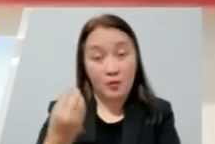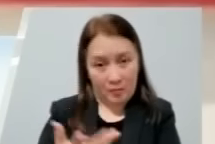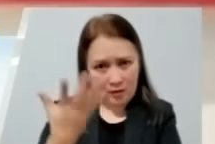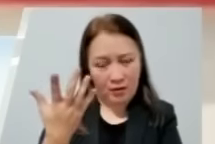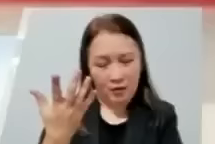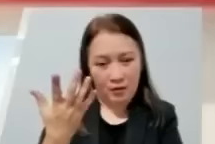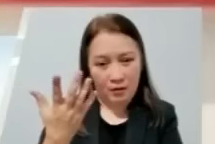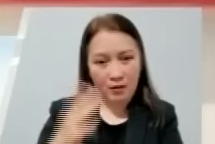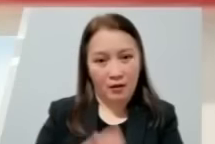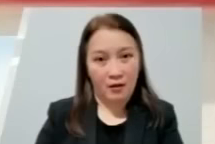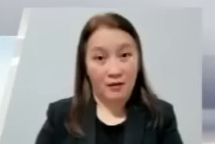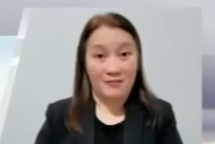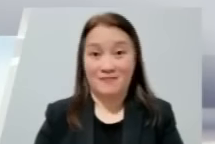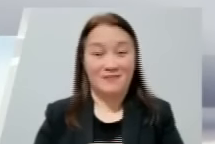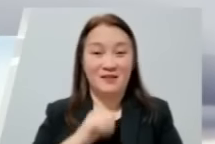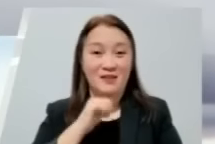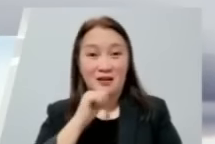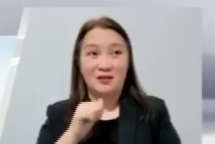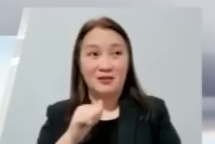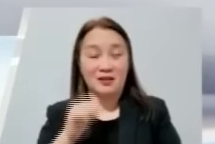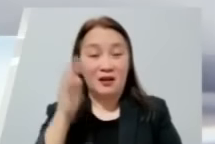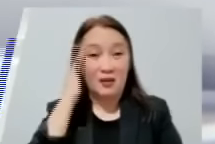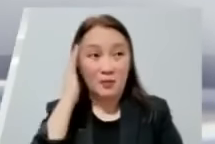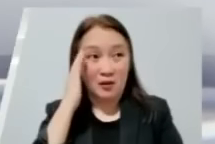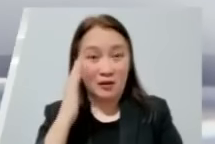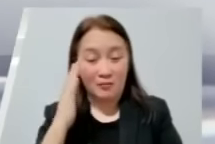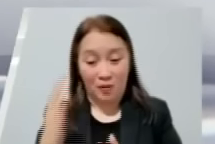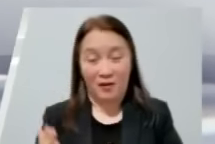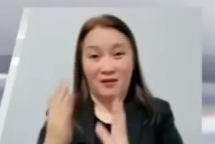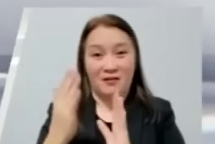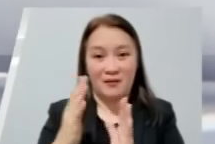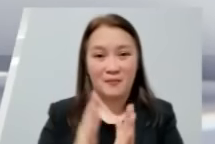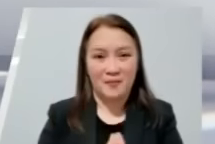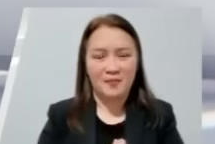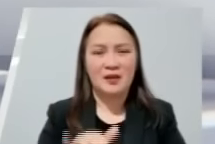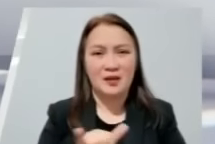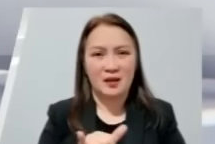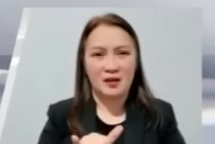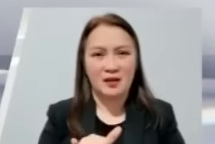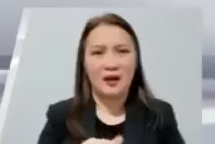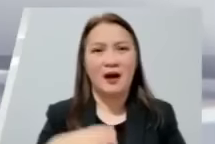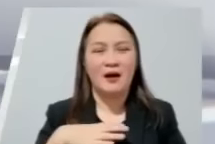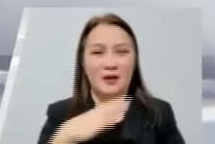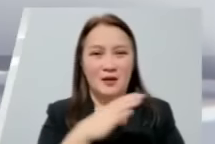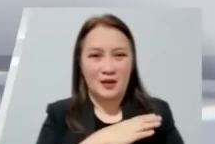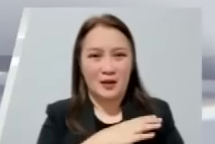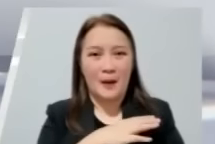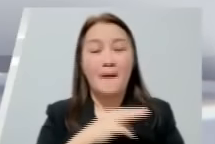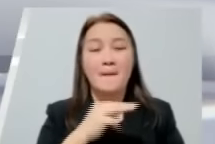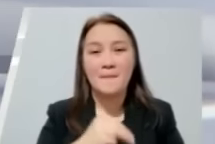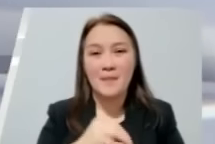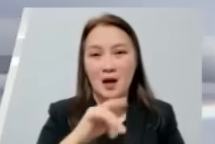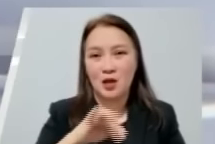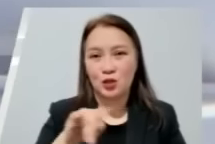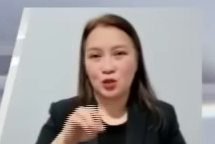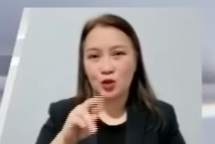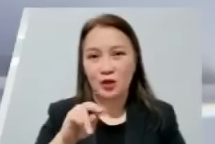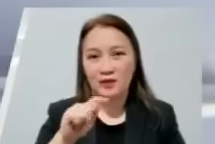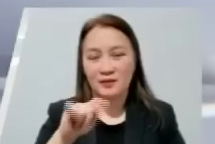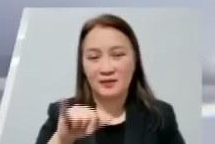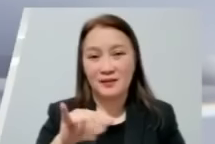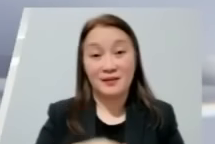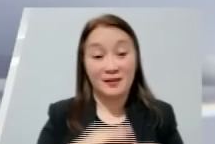hindi ka na kailangang humarap. Ganito rin ang sabi ni House Deputy Majority Leader Paolo Ortega. Sa di pagsipot ng bise, hindi